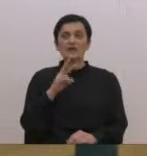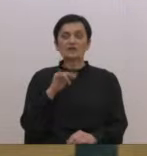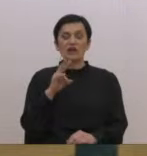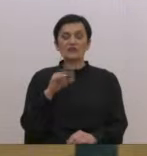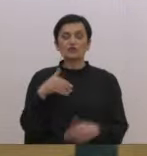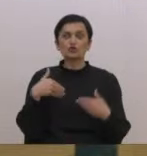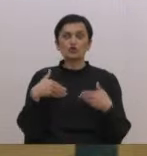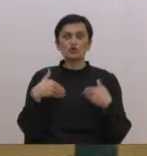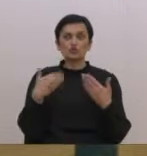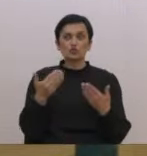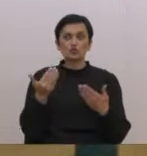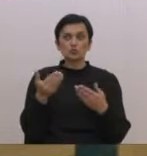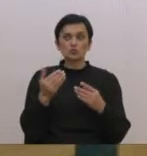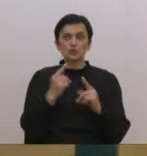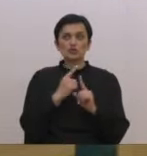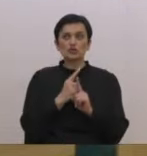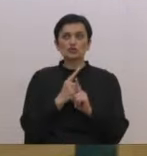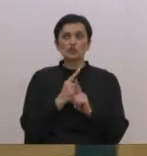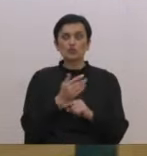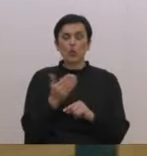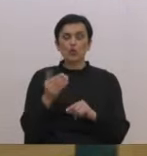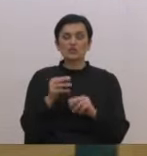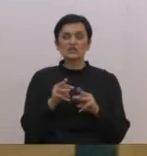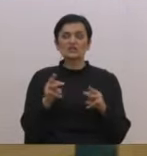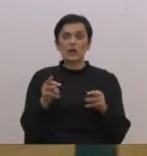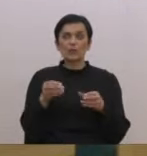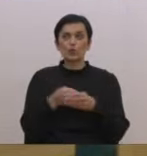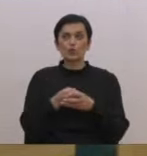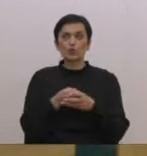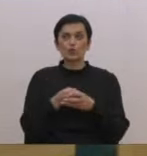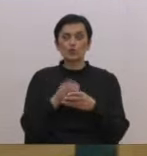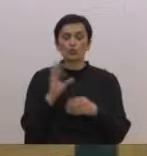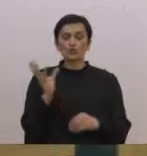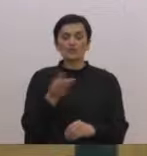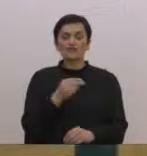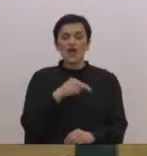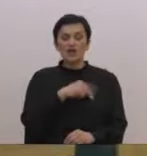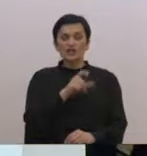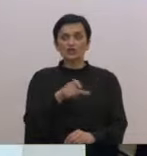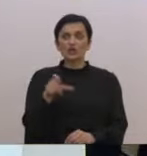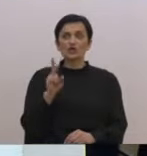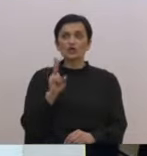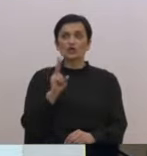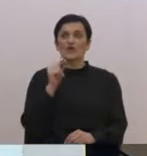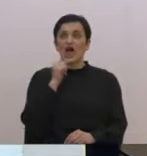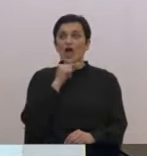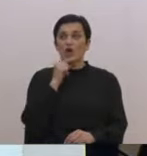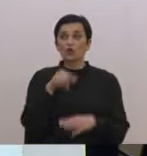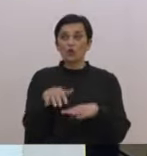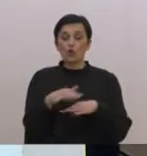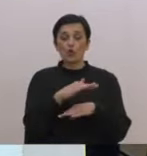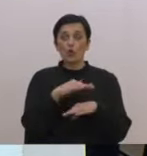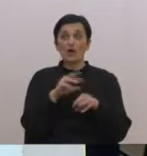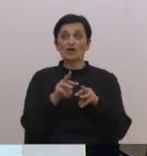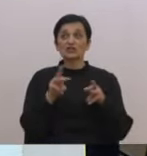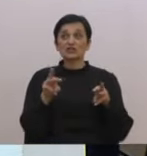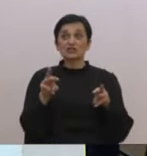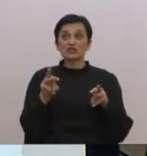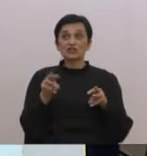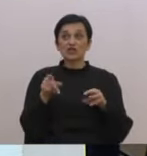salmebit მის მოადგილეებს, სამინისტროს გუნდს და ყველა თანამშრომელს, ვინც ეკონომიკის სფეროში ამ სამინისტროს